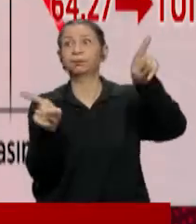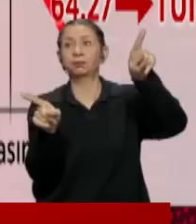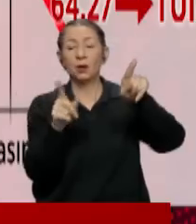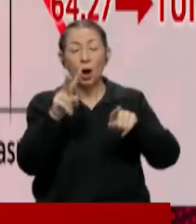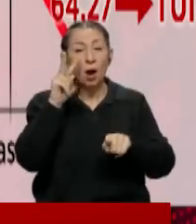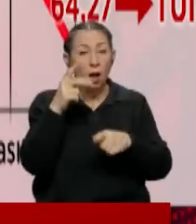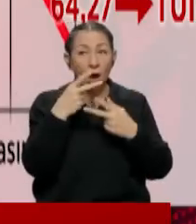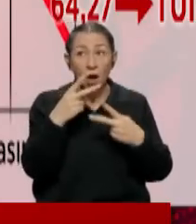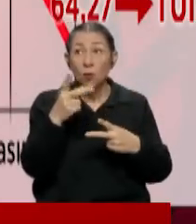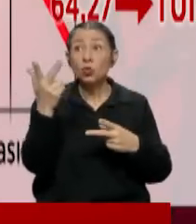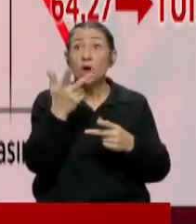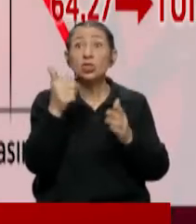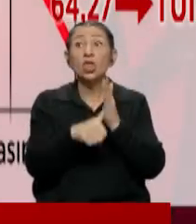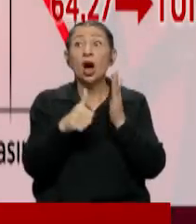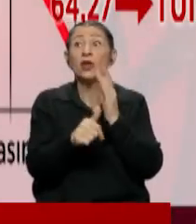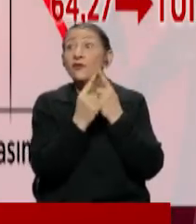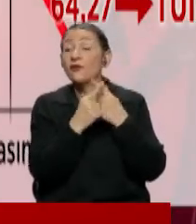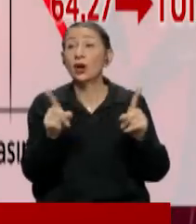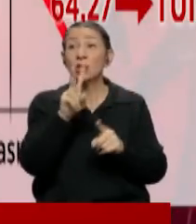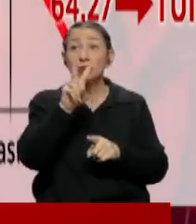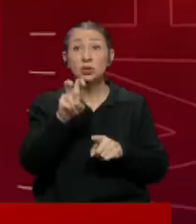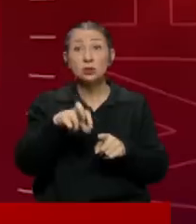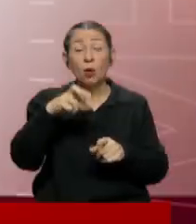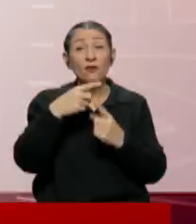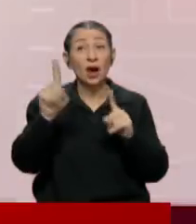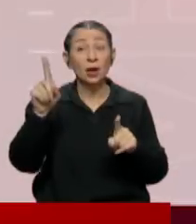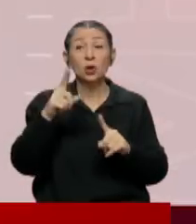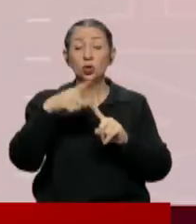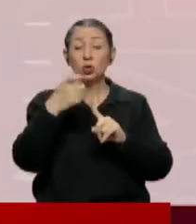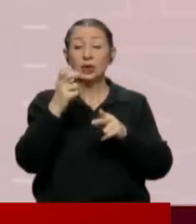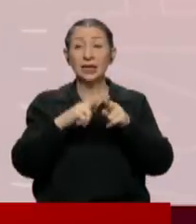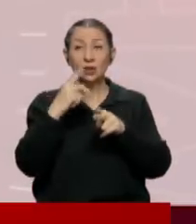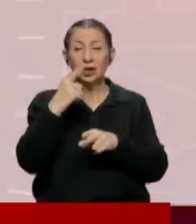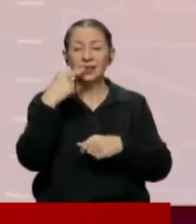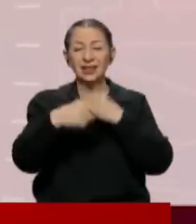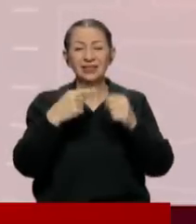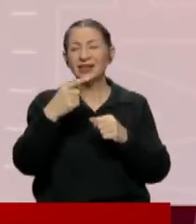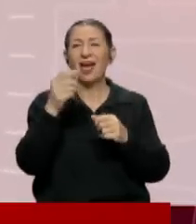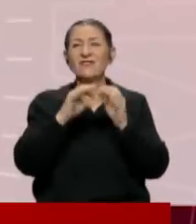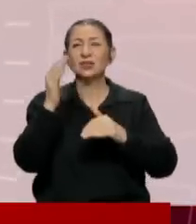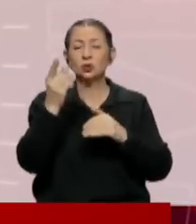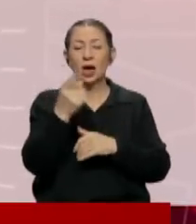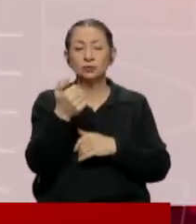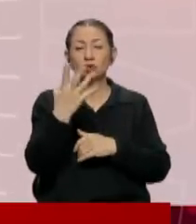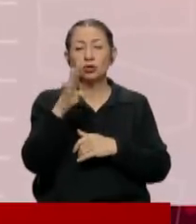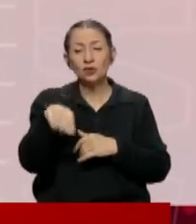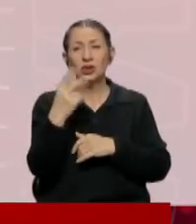ayağı açıklandığında da bu fark tarihi bir fark oldu 28 puan fark var koltuk Türkiye göre yıllık enflasyon %64,27